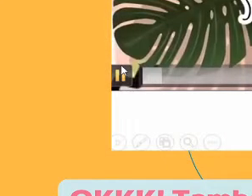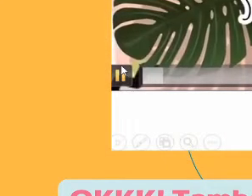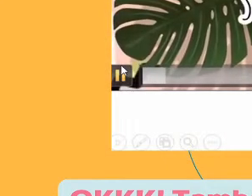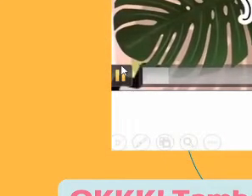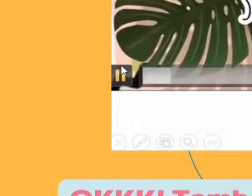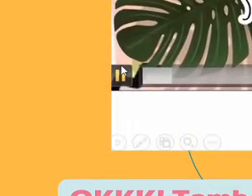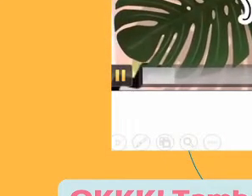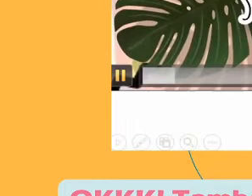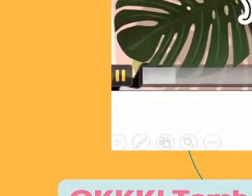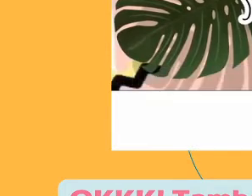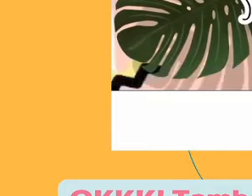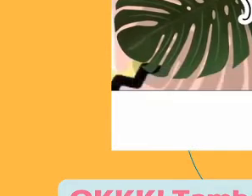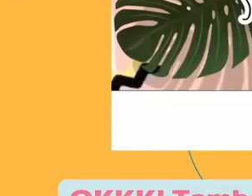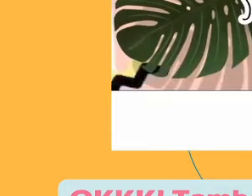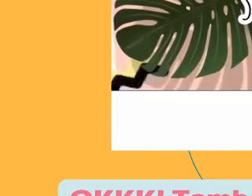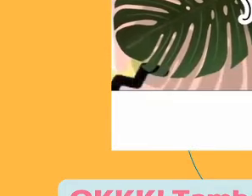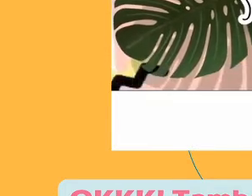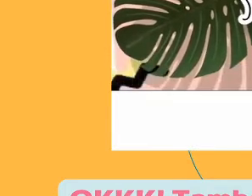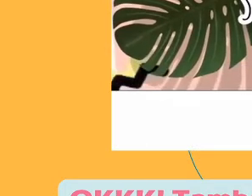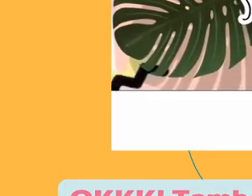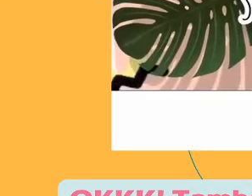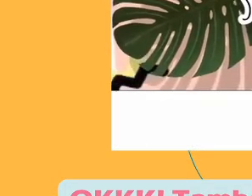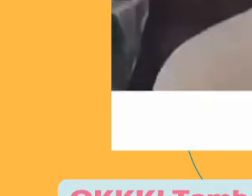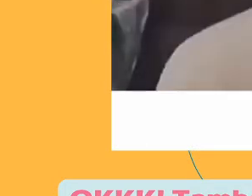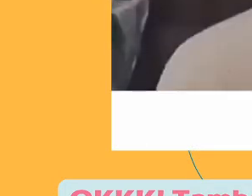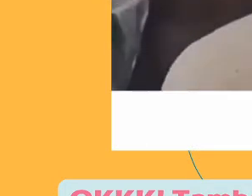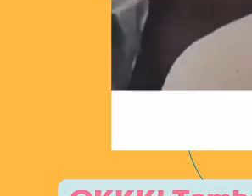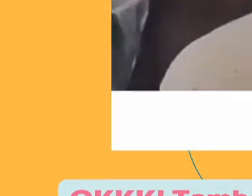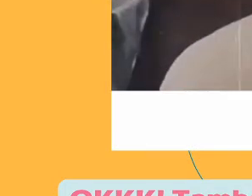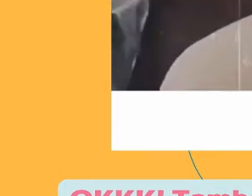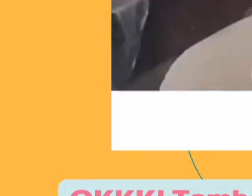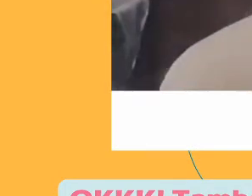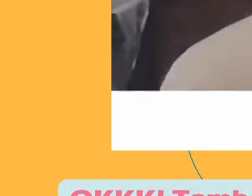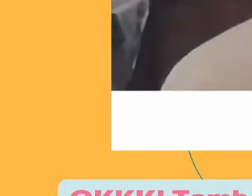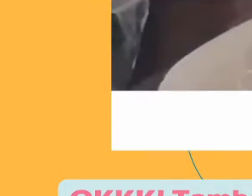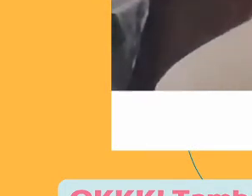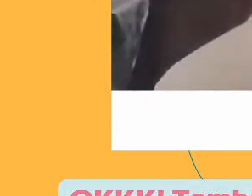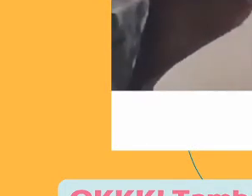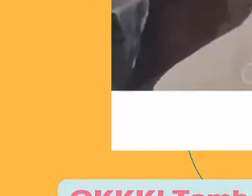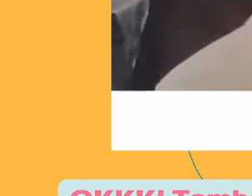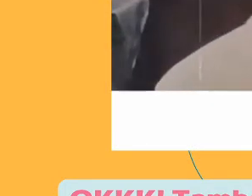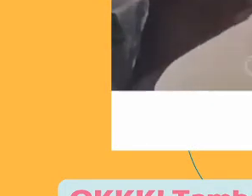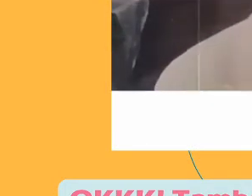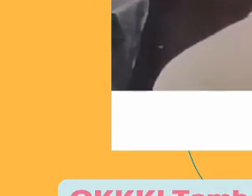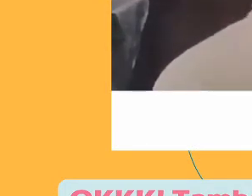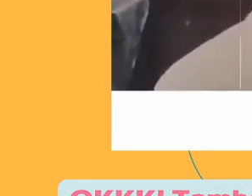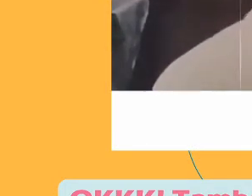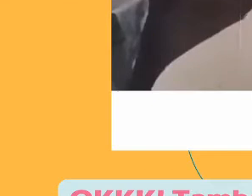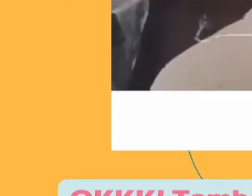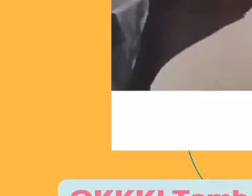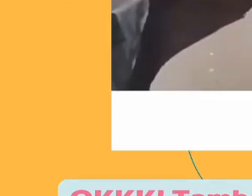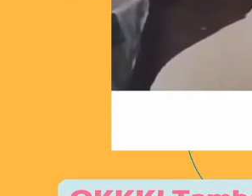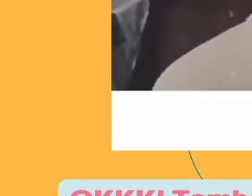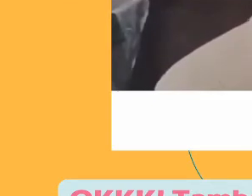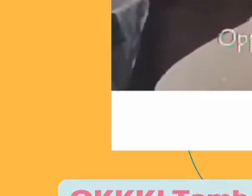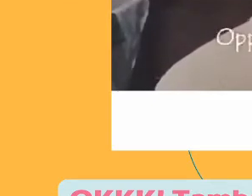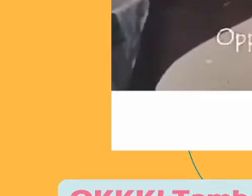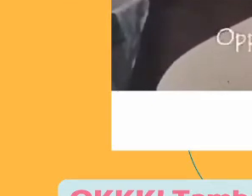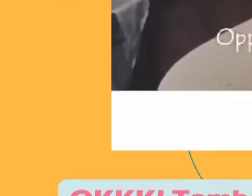Do that one dance, baby. That one dance. Good luck, students. From this